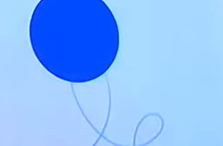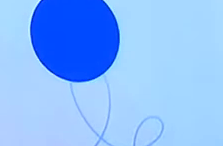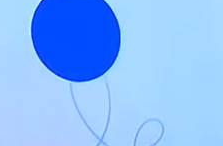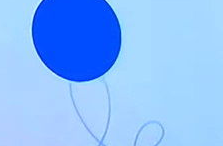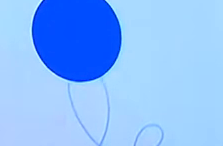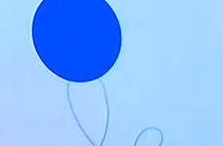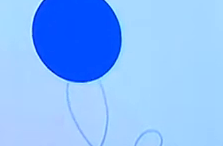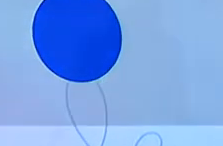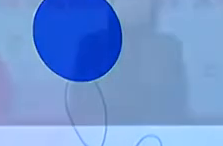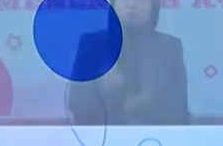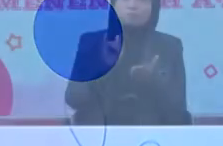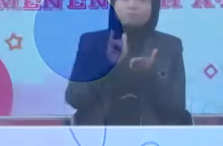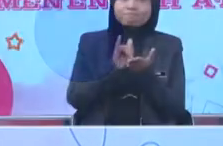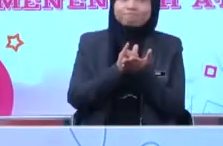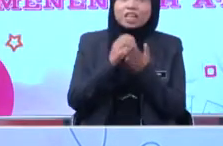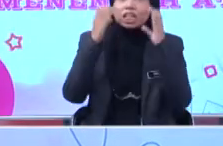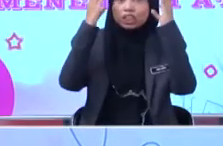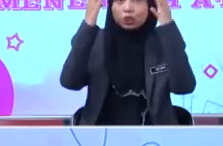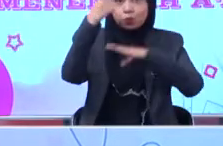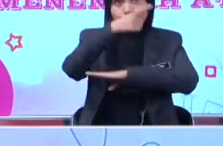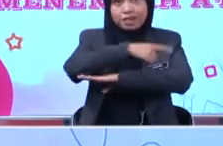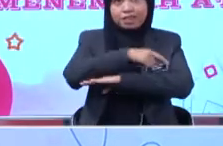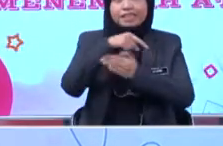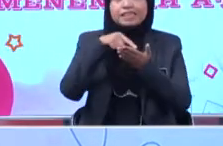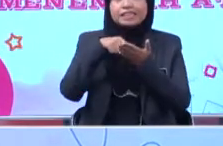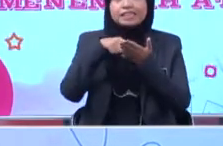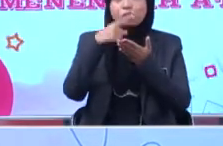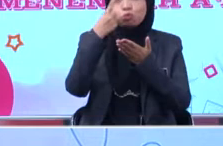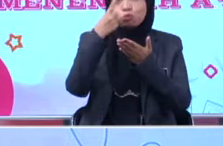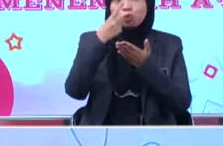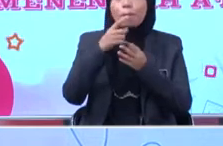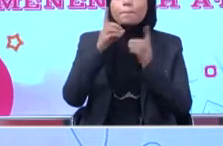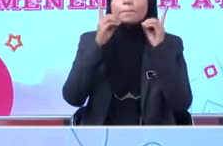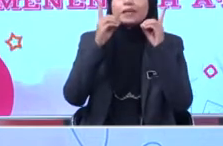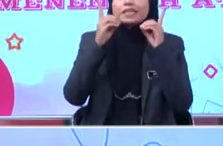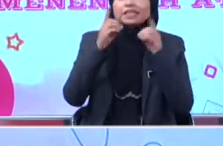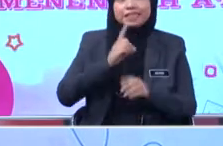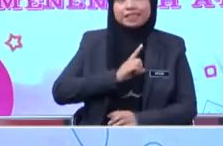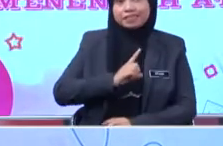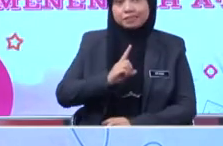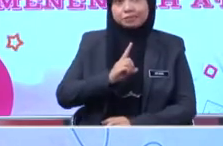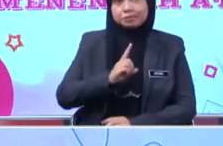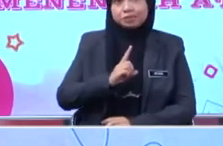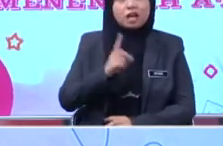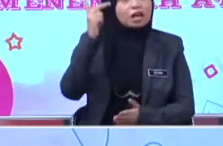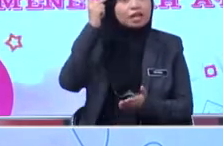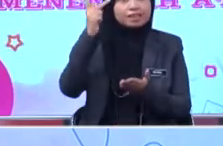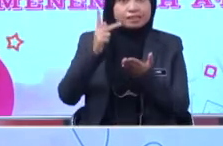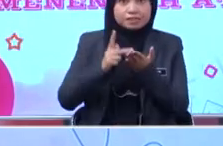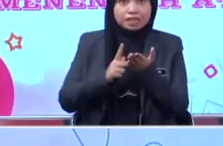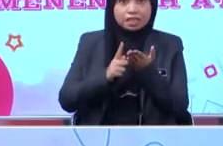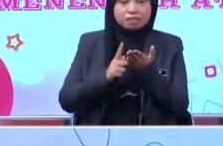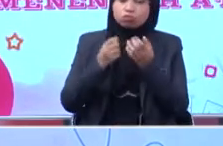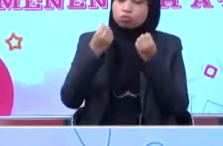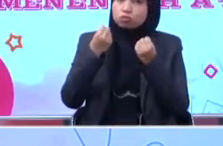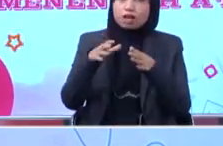itu dia tadi buru-buru penyampai kita untuk mata pelajaran hari ini Baiklah seenak perkenalkan sudah pun